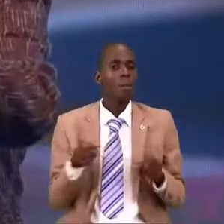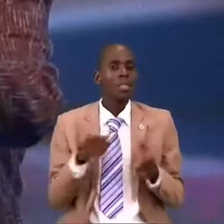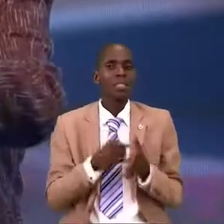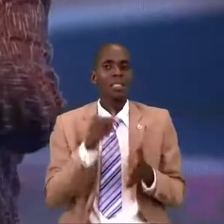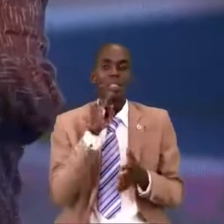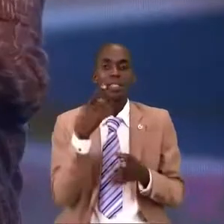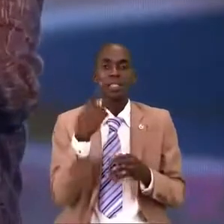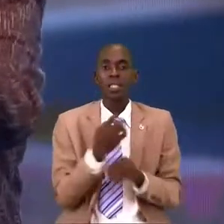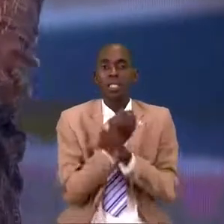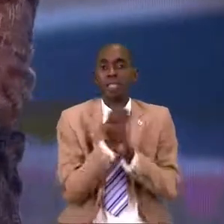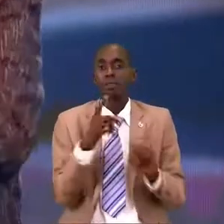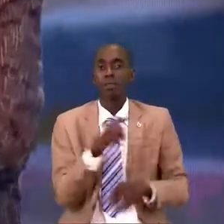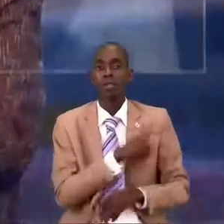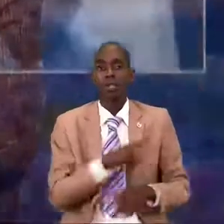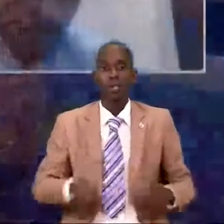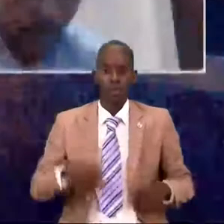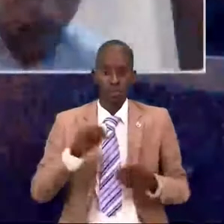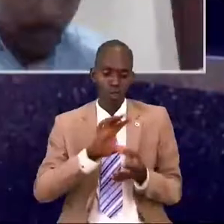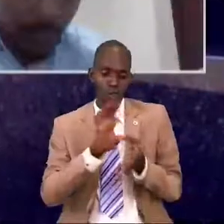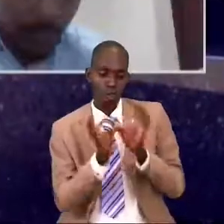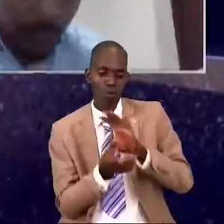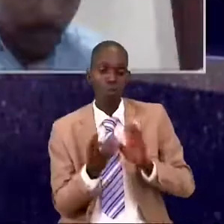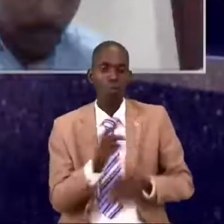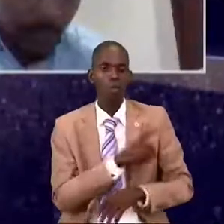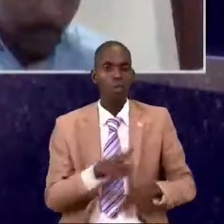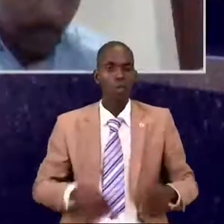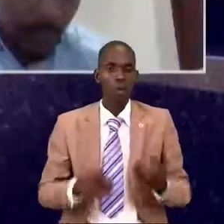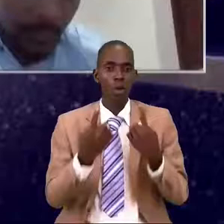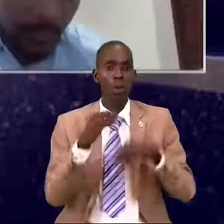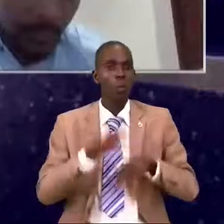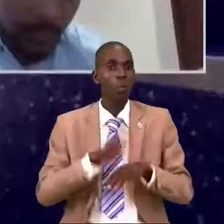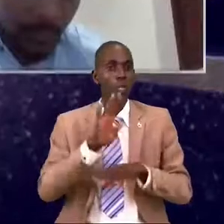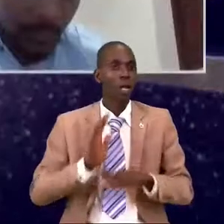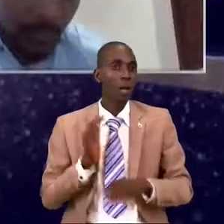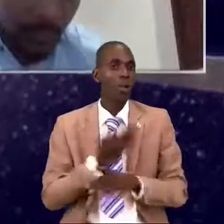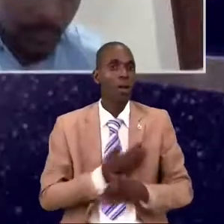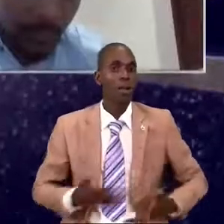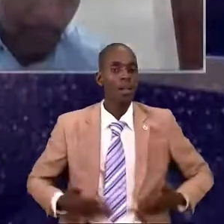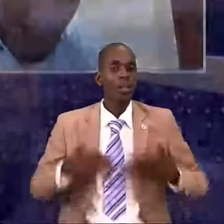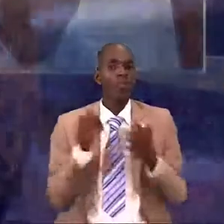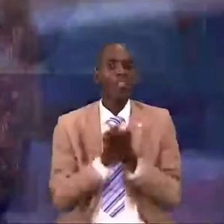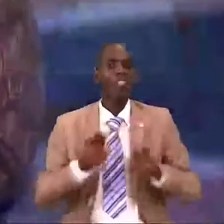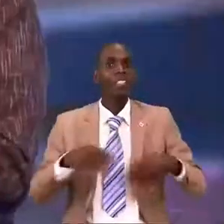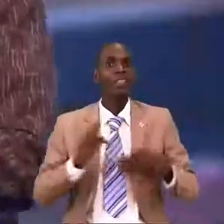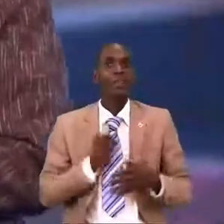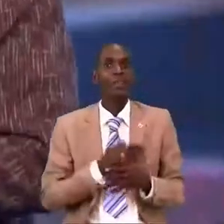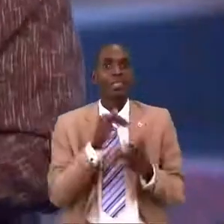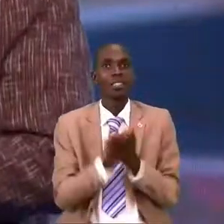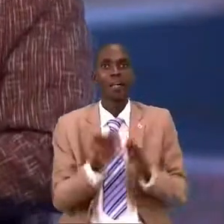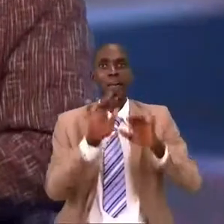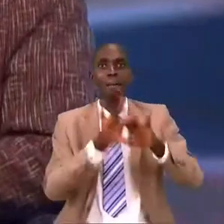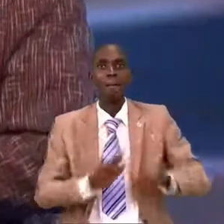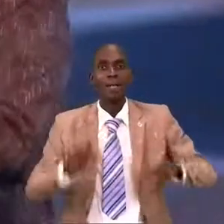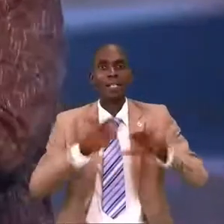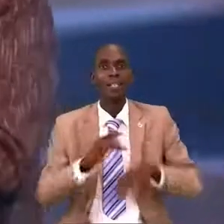vies, qui nous donne cette miséricorde et des tu offres ton corps comme un sacrifice vivant, saint, agréable à